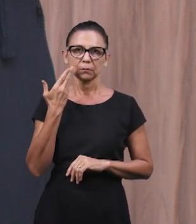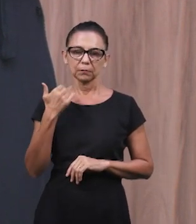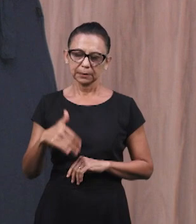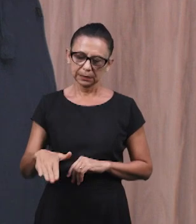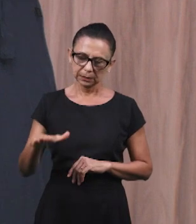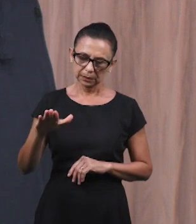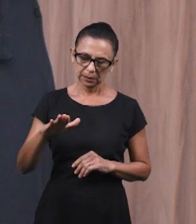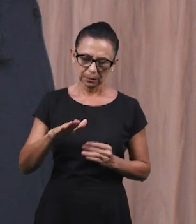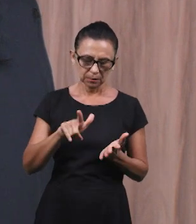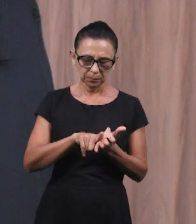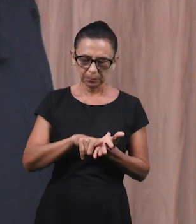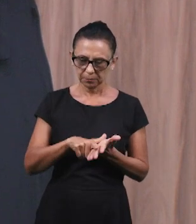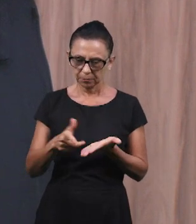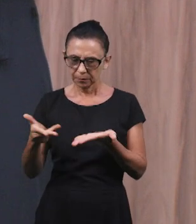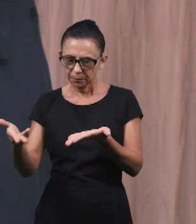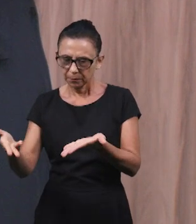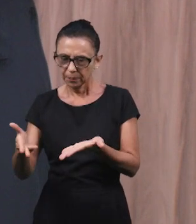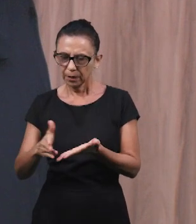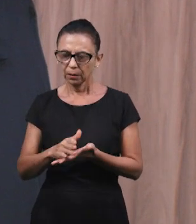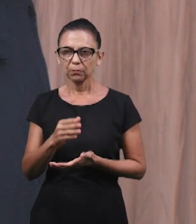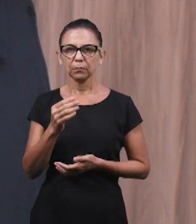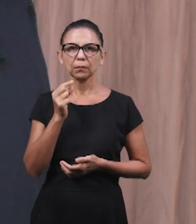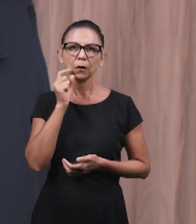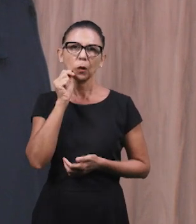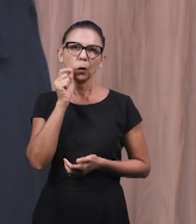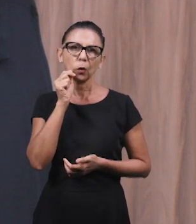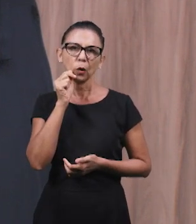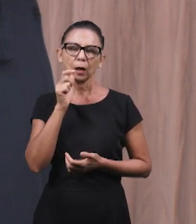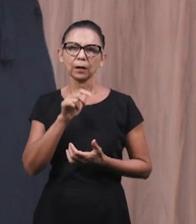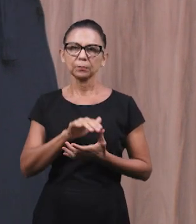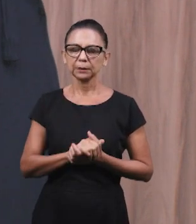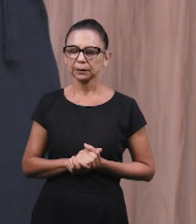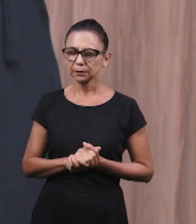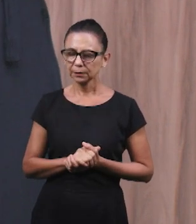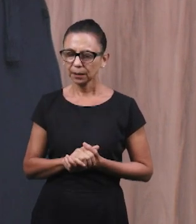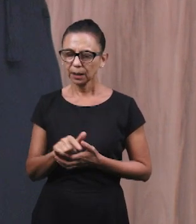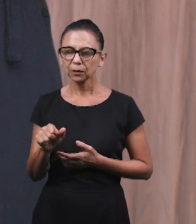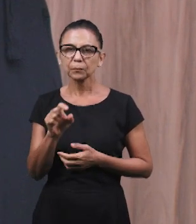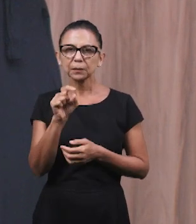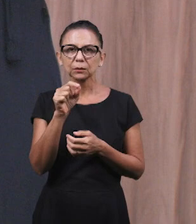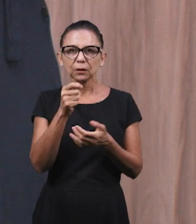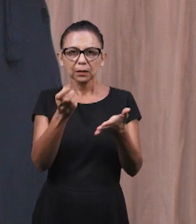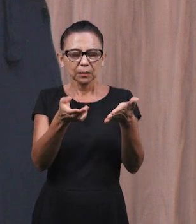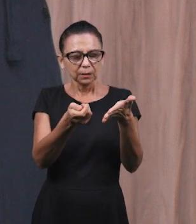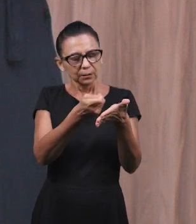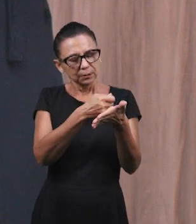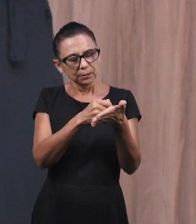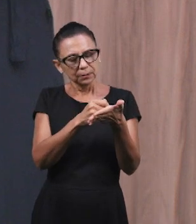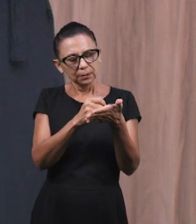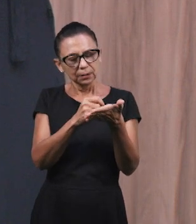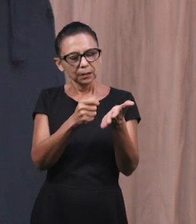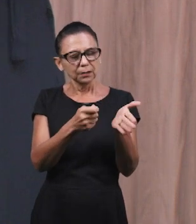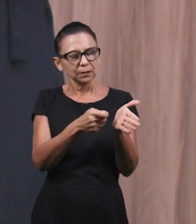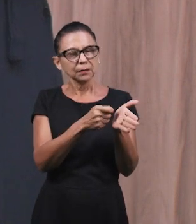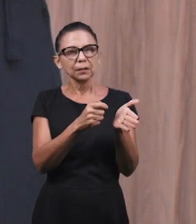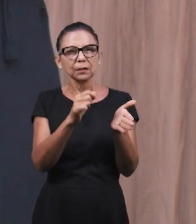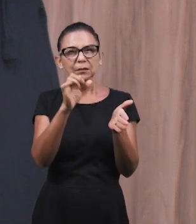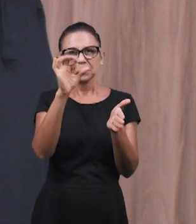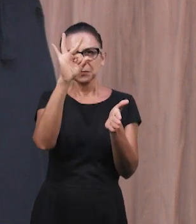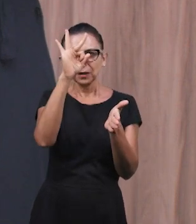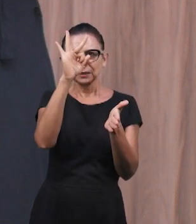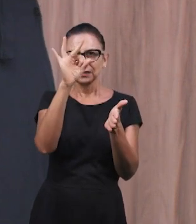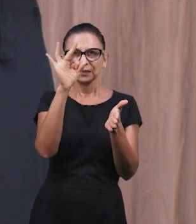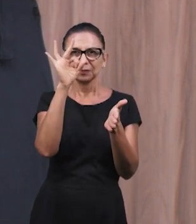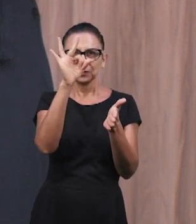papier et un crayon. Et cet enfant, de manière spontanée, a fait quelques dessins de petites boules comme si tombait du